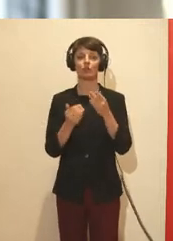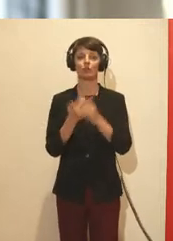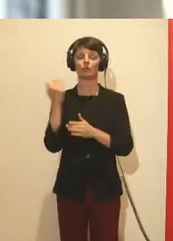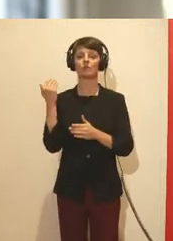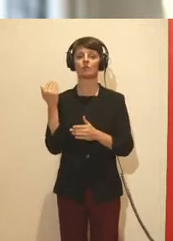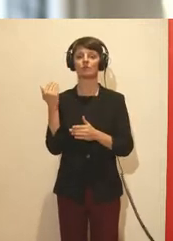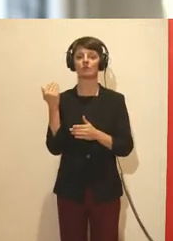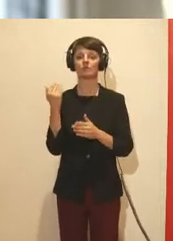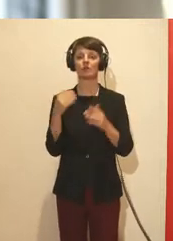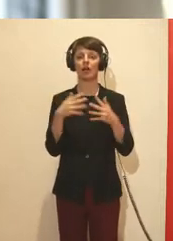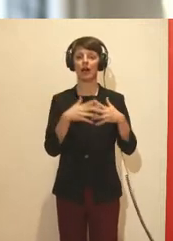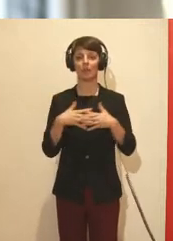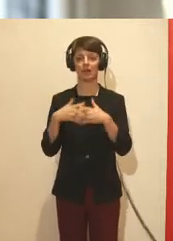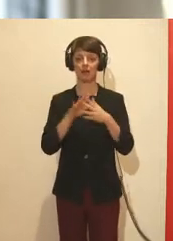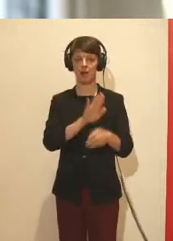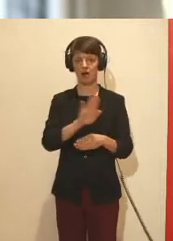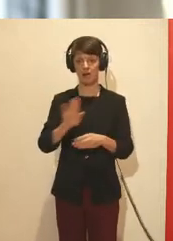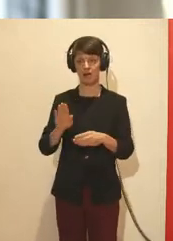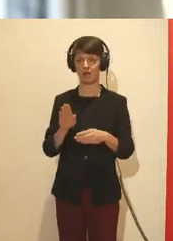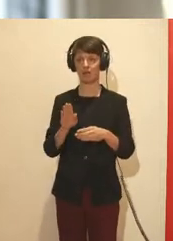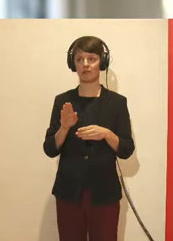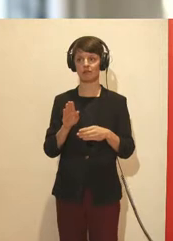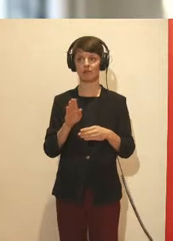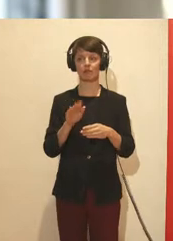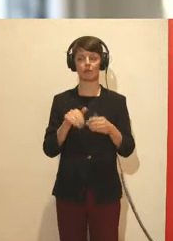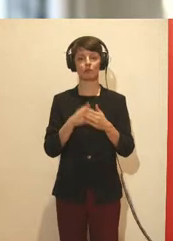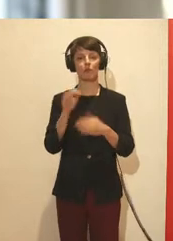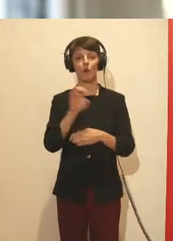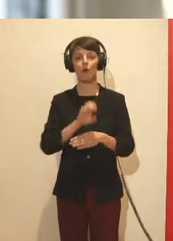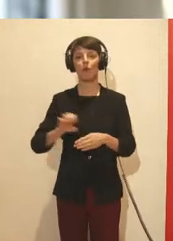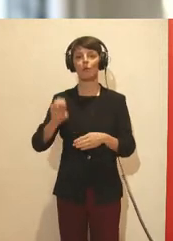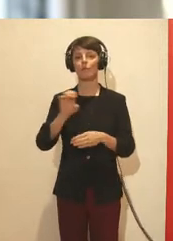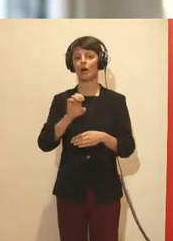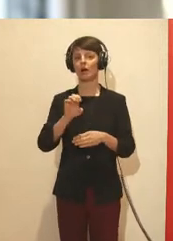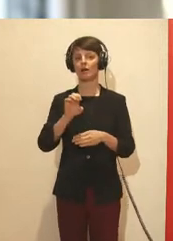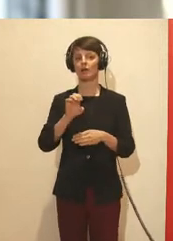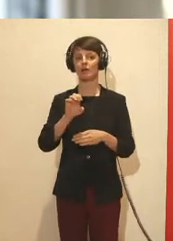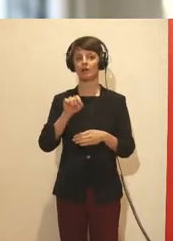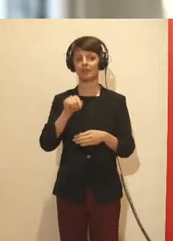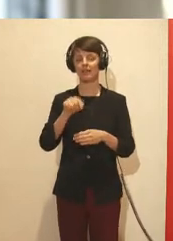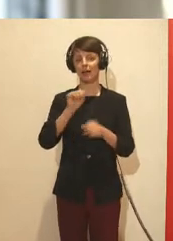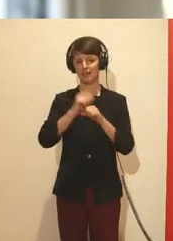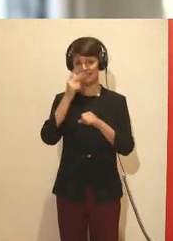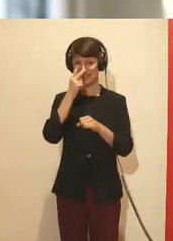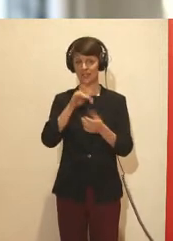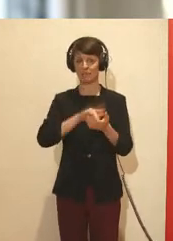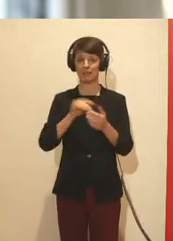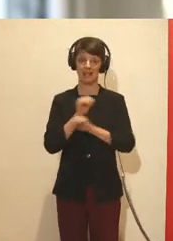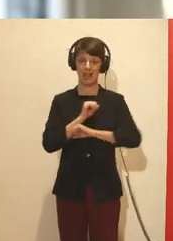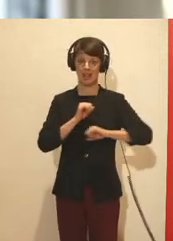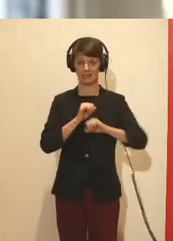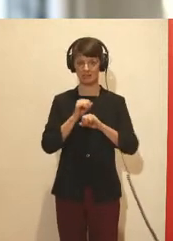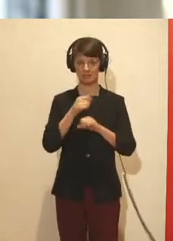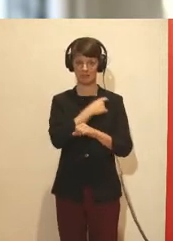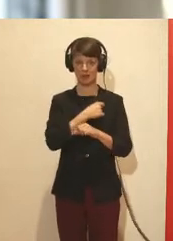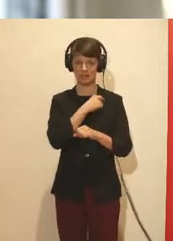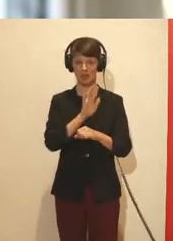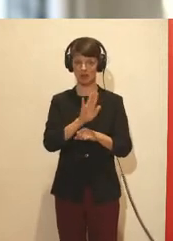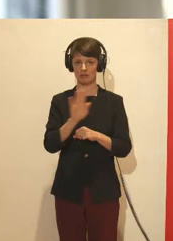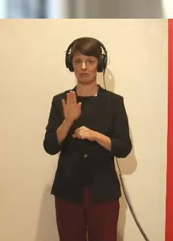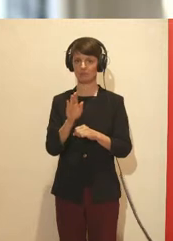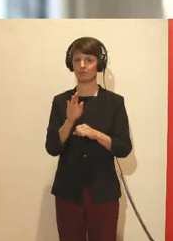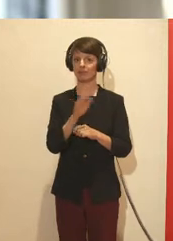den usa auch in groß dass die mitte-links-parteien ihrem